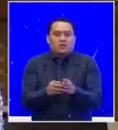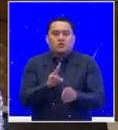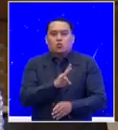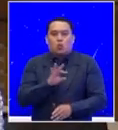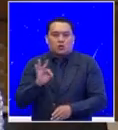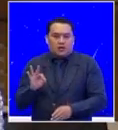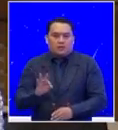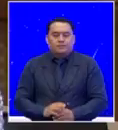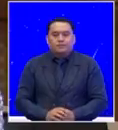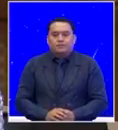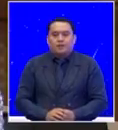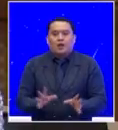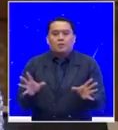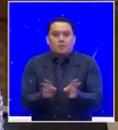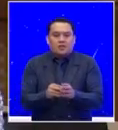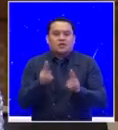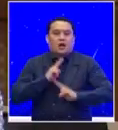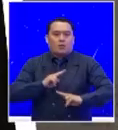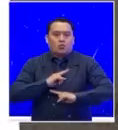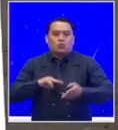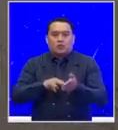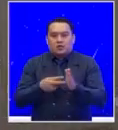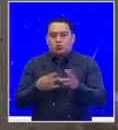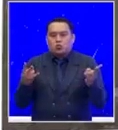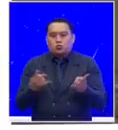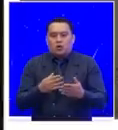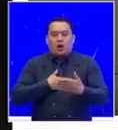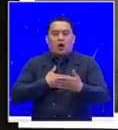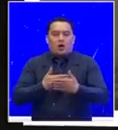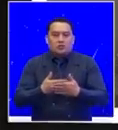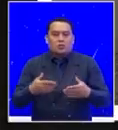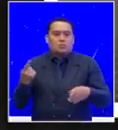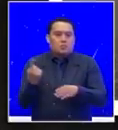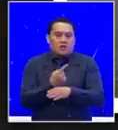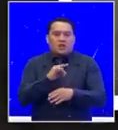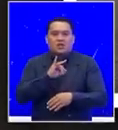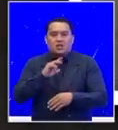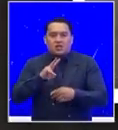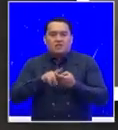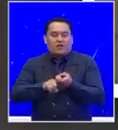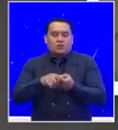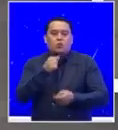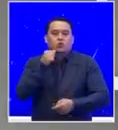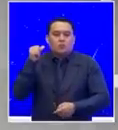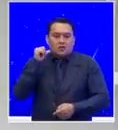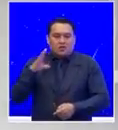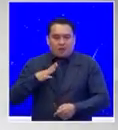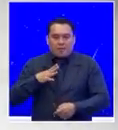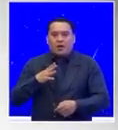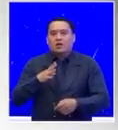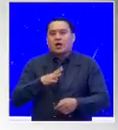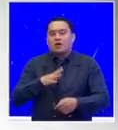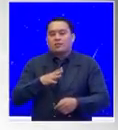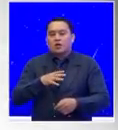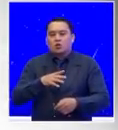«Нур Отан». Вместе работайте в этом плане. Несмотря на мобильную изоляцию первых инфицированных в прошлом месяце, на сегодня в области